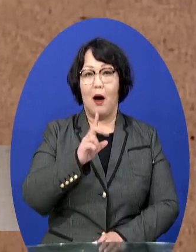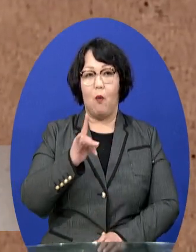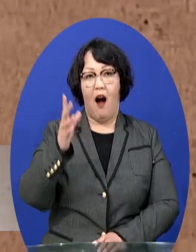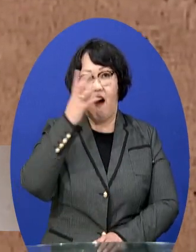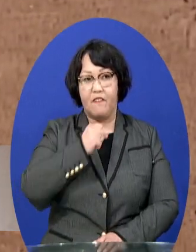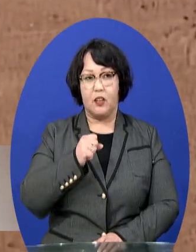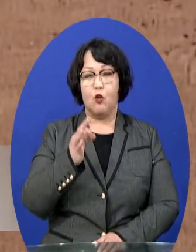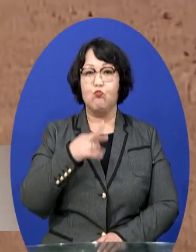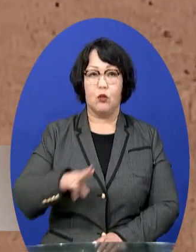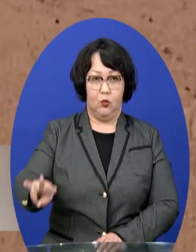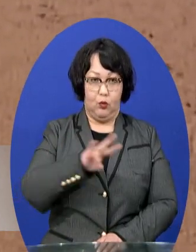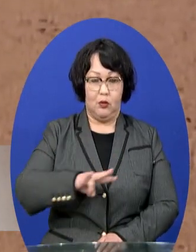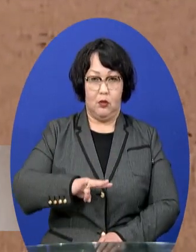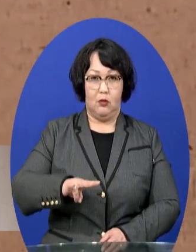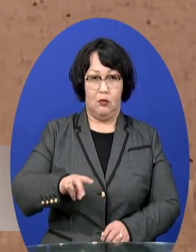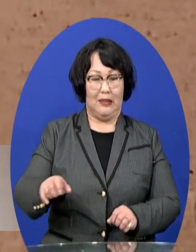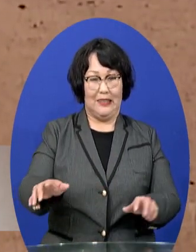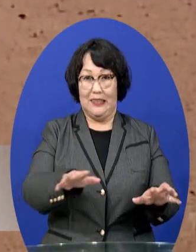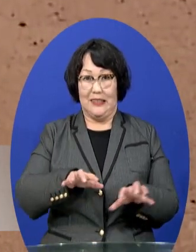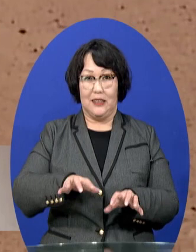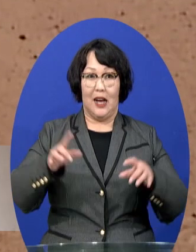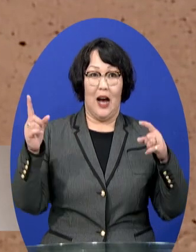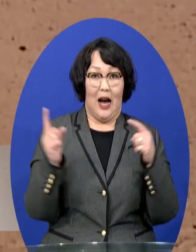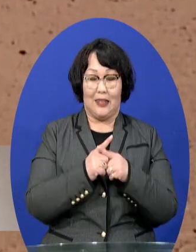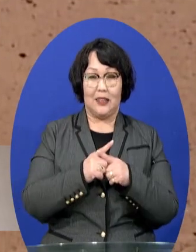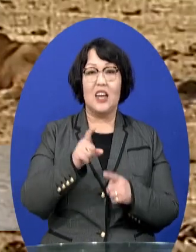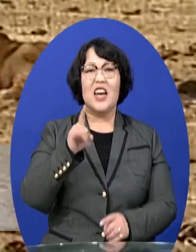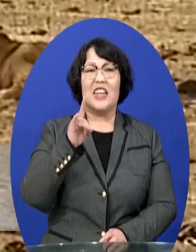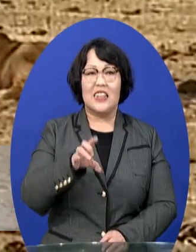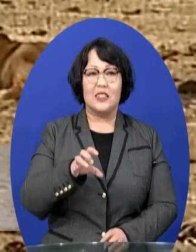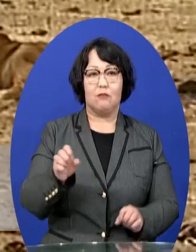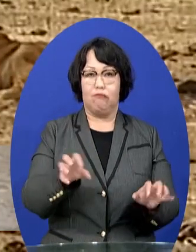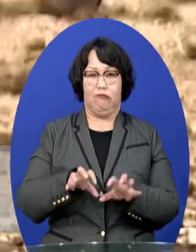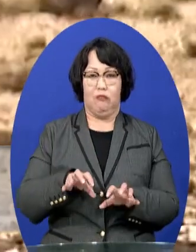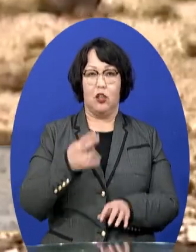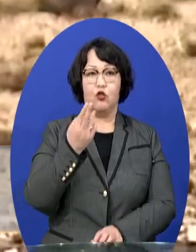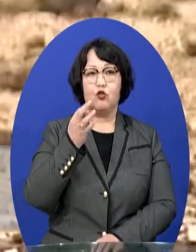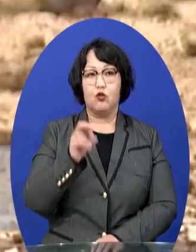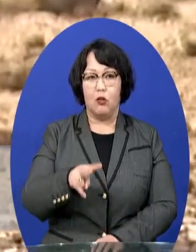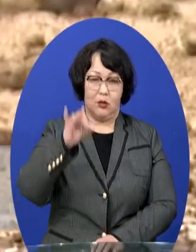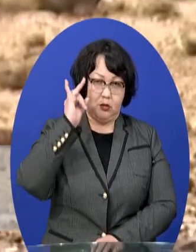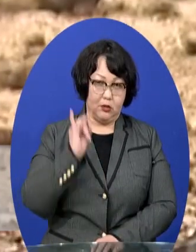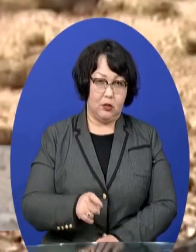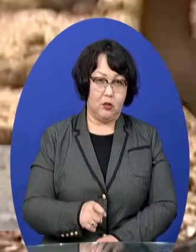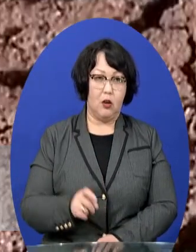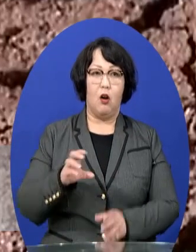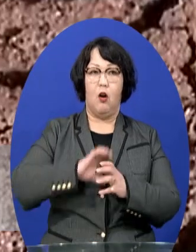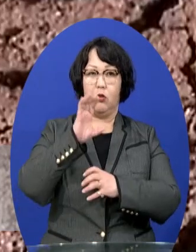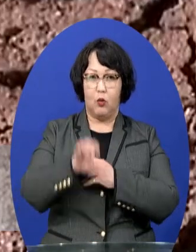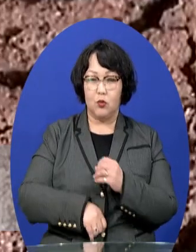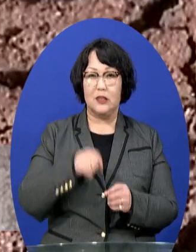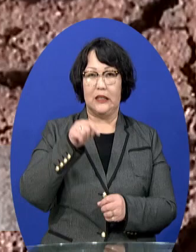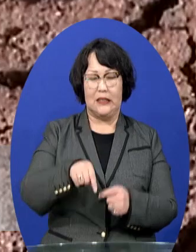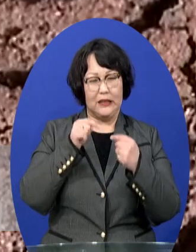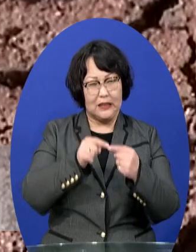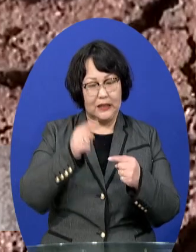дэлхийн дулаарлын үйл явц илүүтэй хурдтай явагдаж цөлжилт ихтэй байгаа юм байна. Олон улс үүний эсрэг